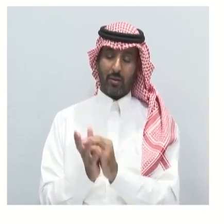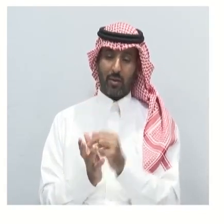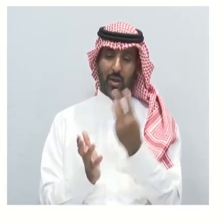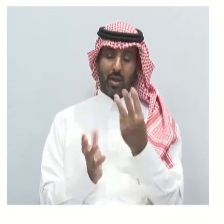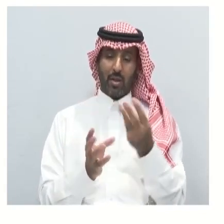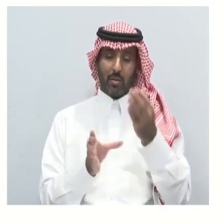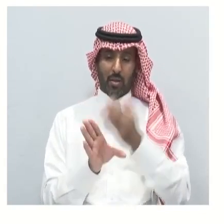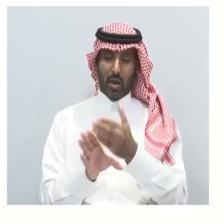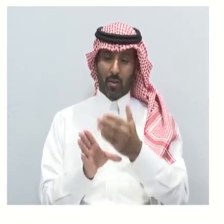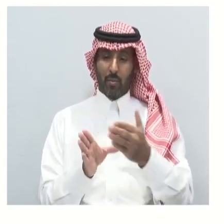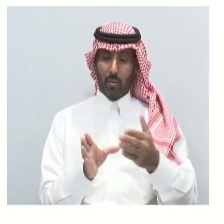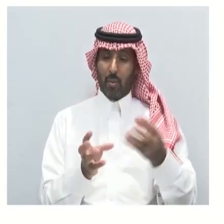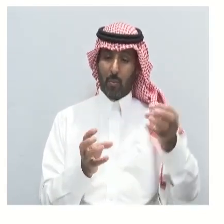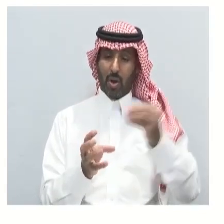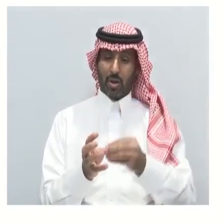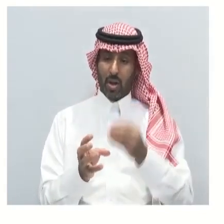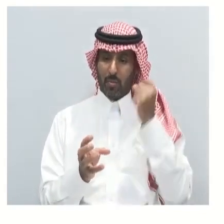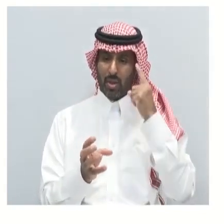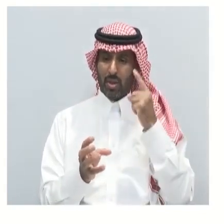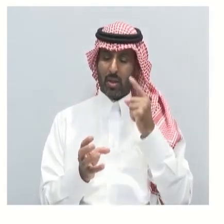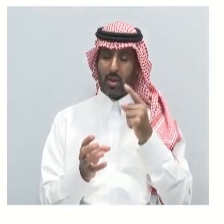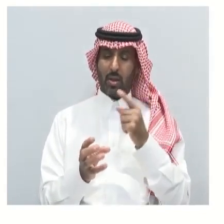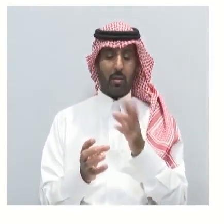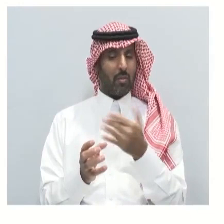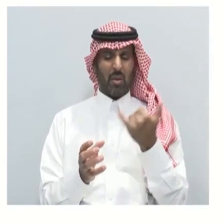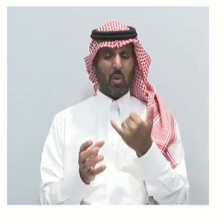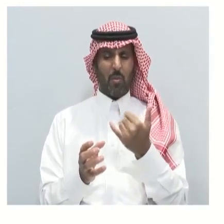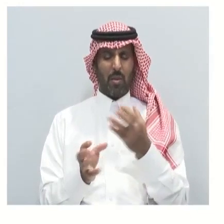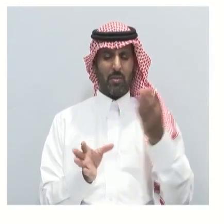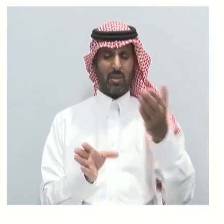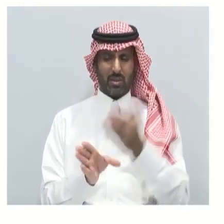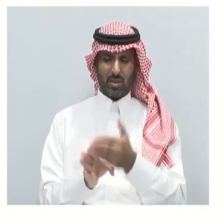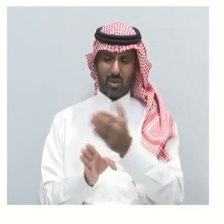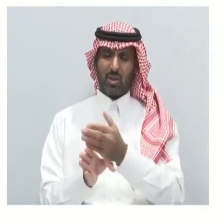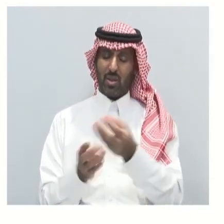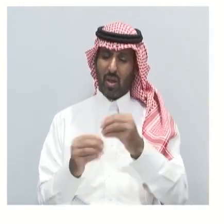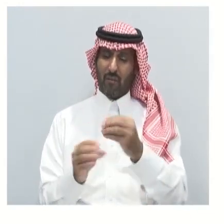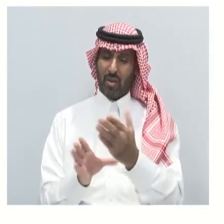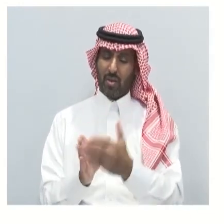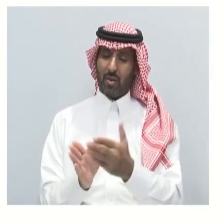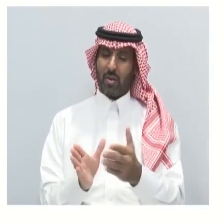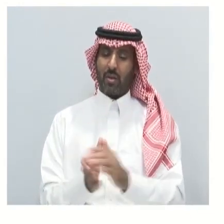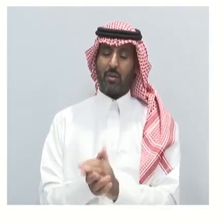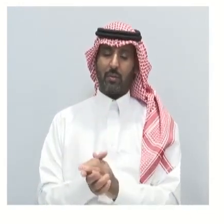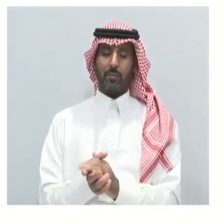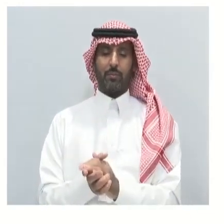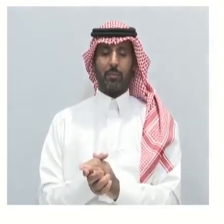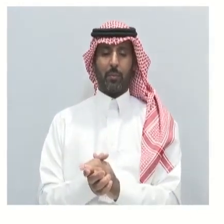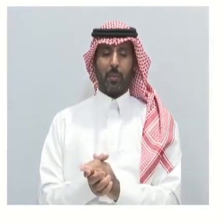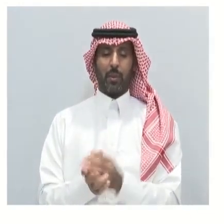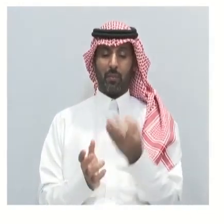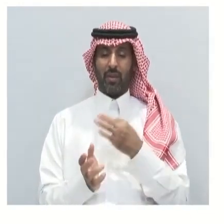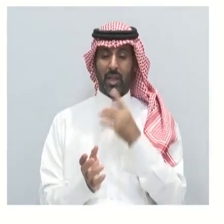ملاحق البحث هي المواد العلميه التي ليس لذكر طبعا اهميه بالغه ولكنها ذص وثيقه باحد فصولها واضافتها مفيده